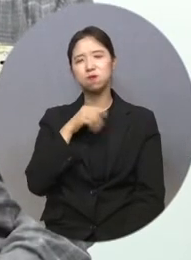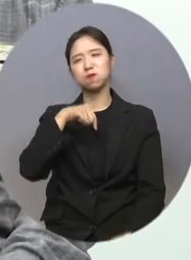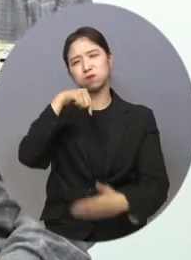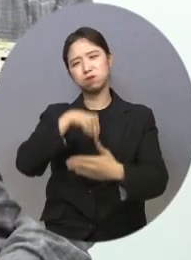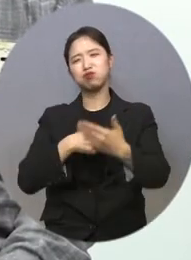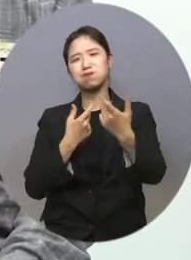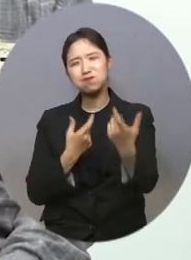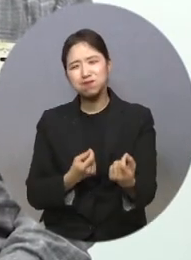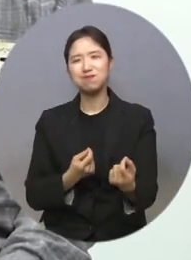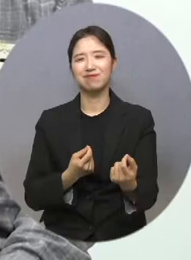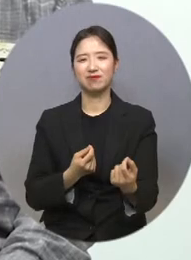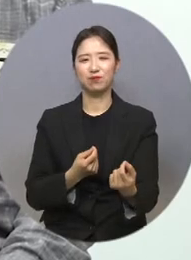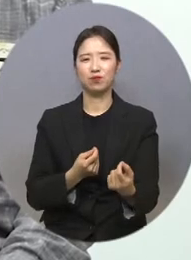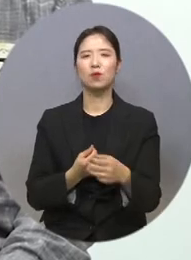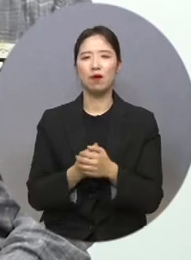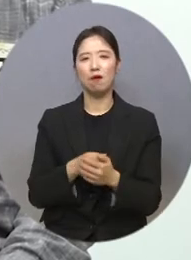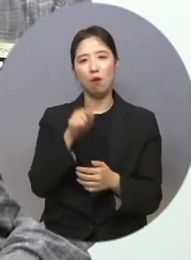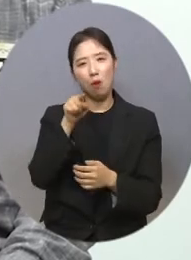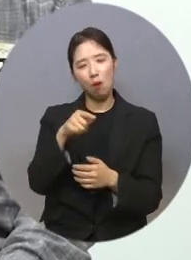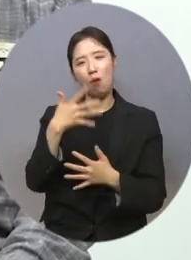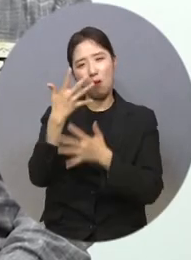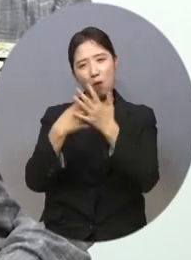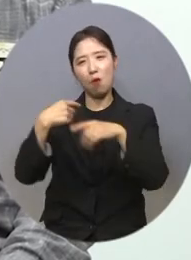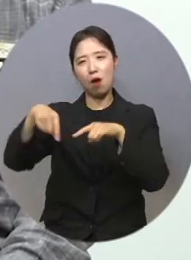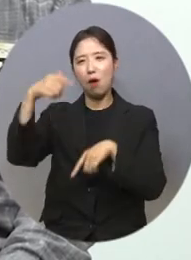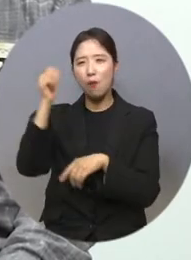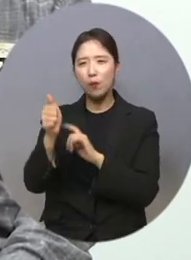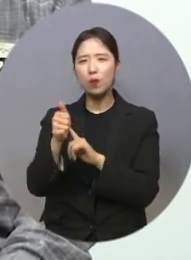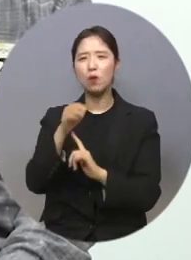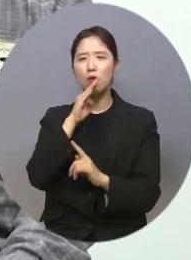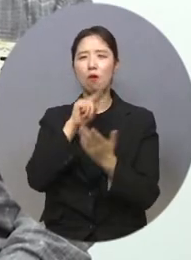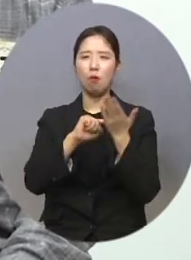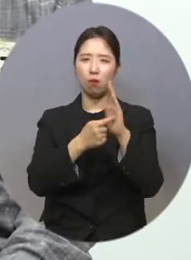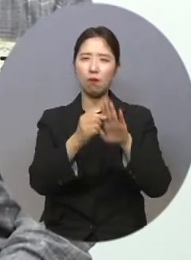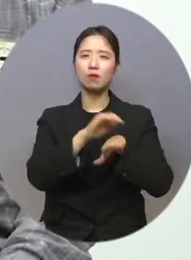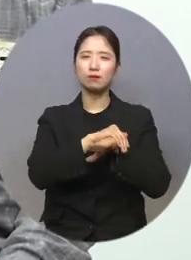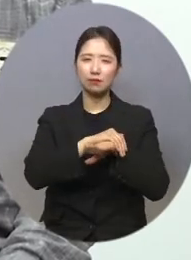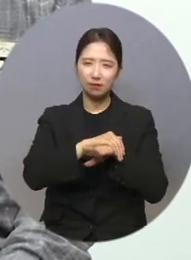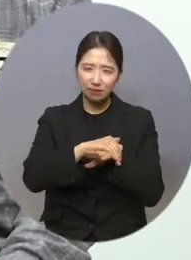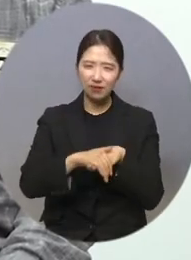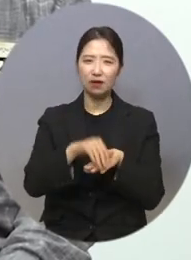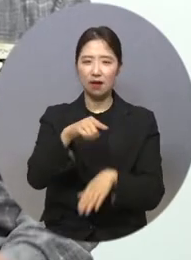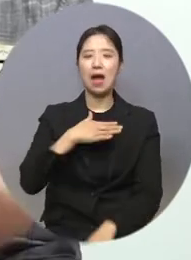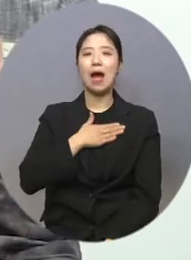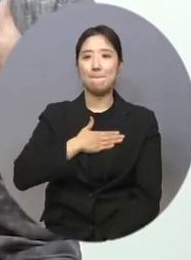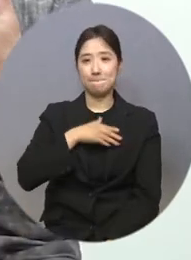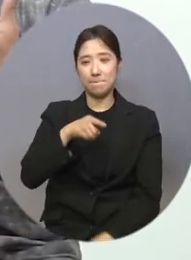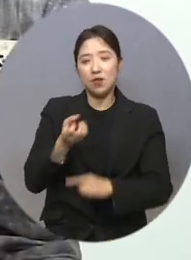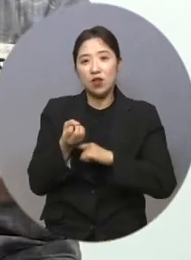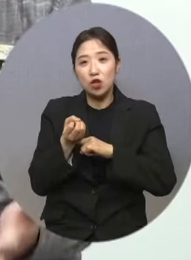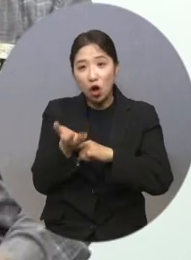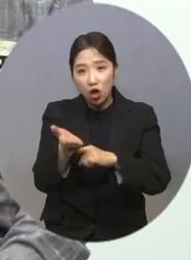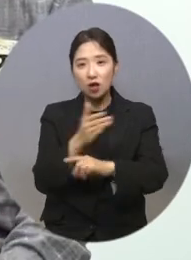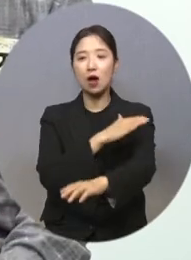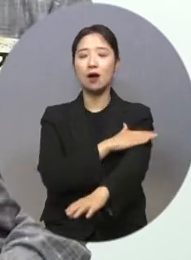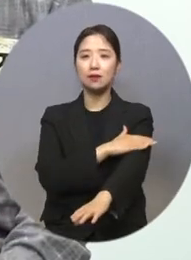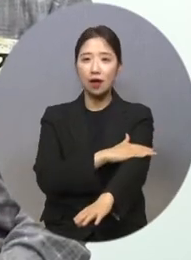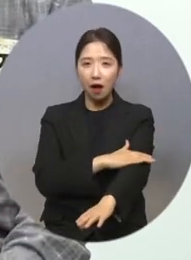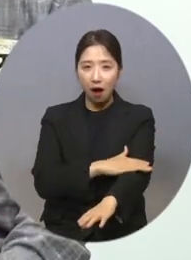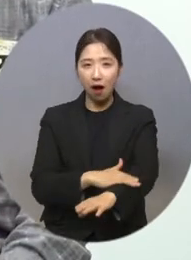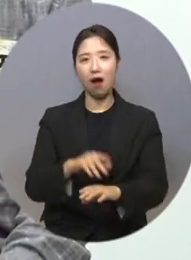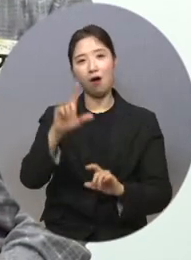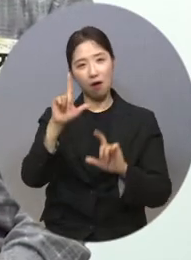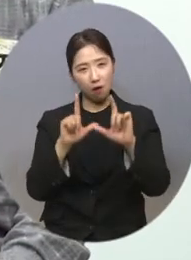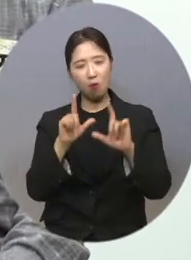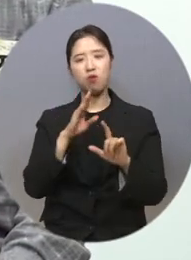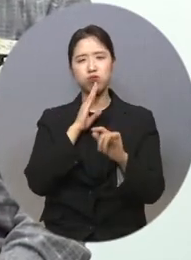있었거든요. 그래서 그런 부분 참 디테일하게 영화 감독이 잘 표현해냈고 그런 감정들을 또 잘 전달해내는 것